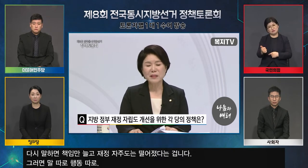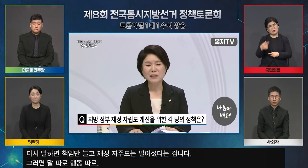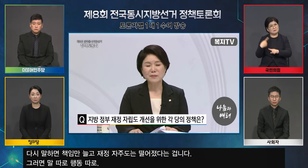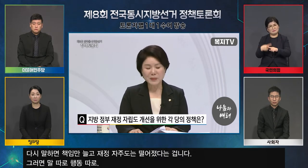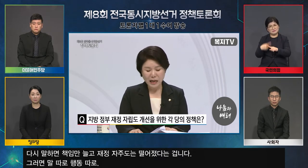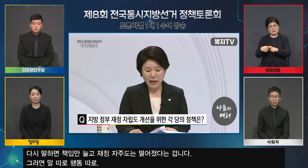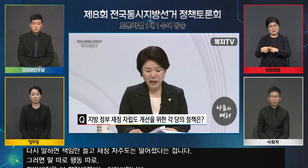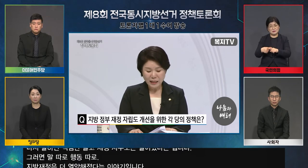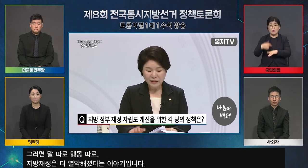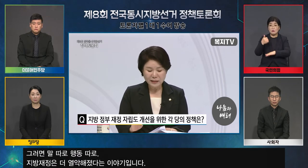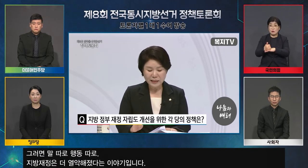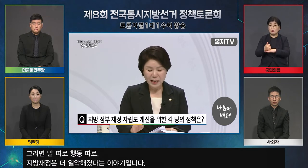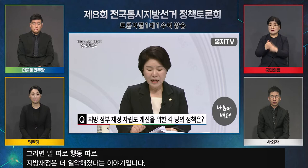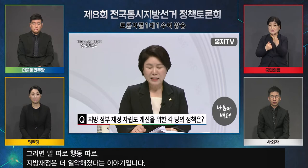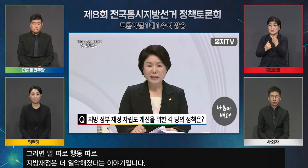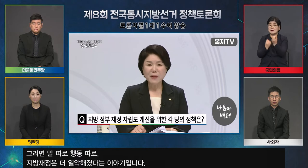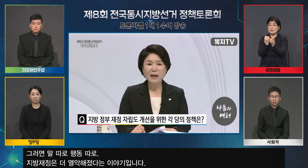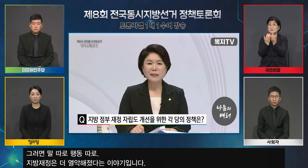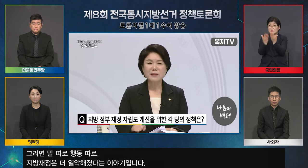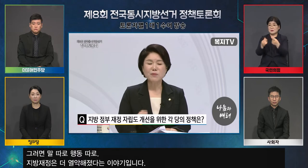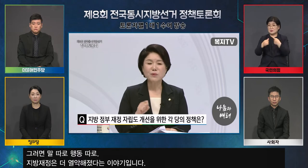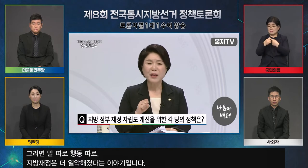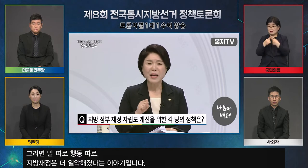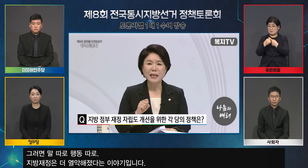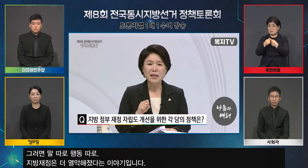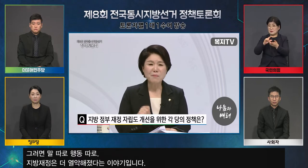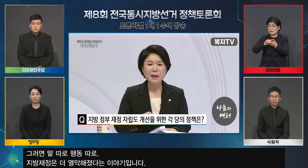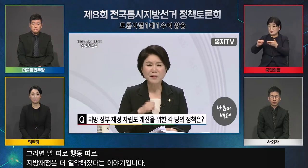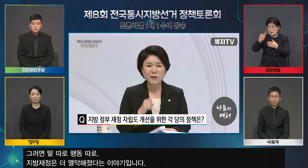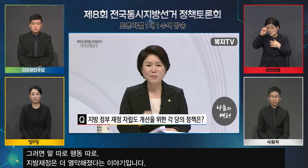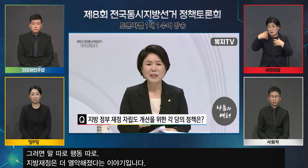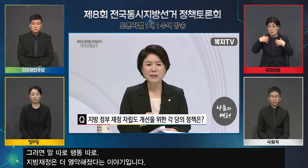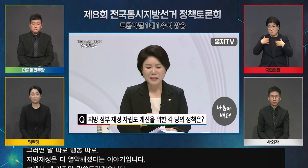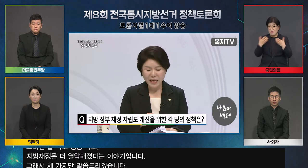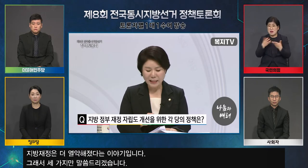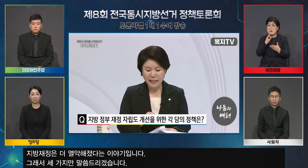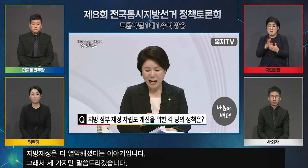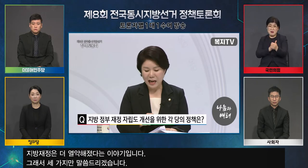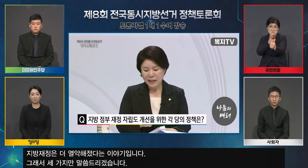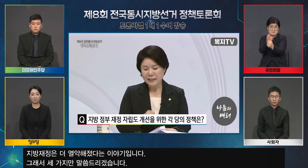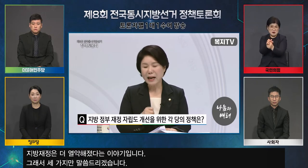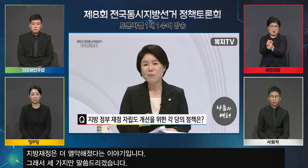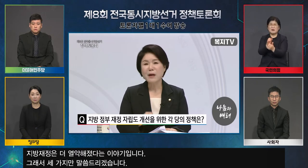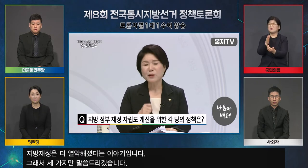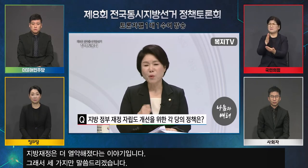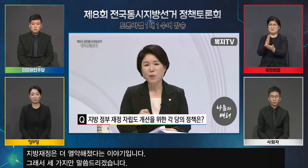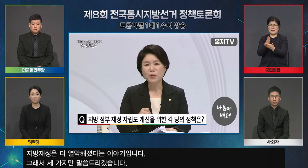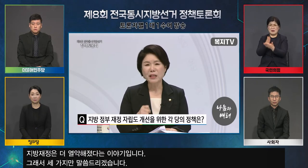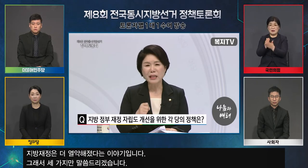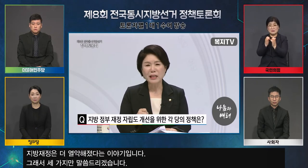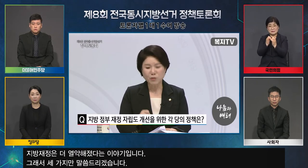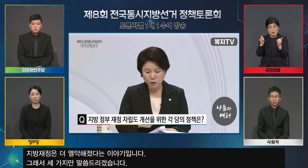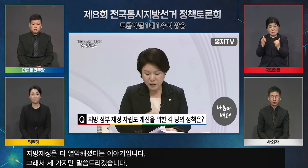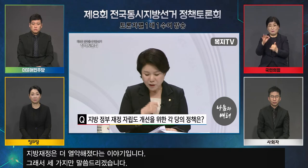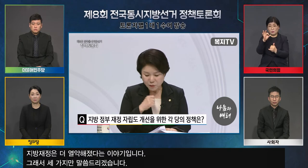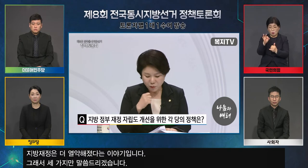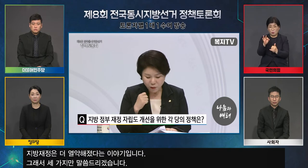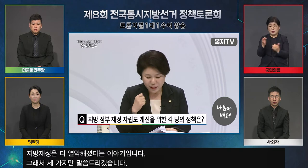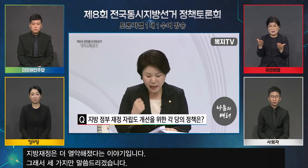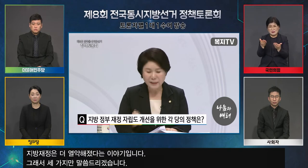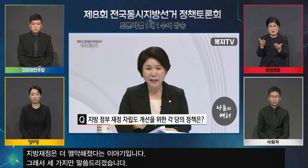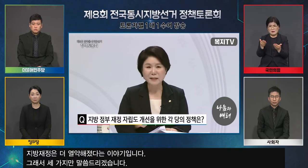말씀드리겠습니다. 첫째, 지방정부의 일만 더 넘기는 것이 아니라 사람과 돈, 일이